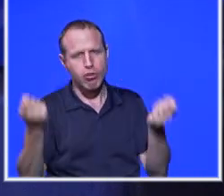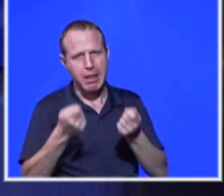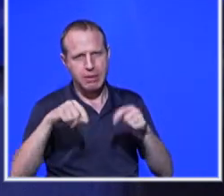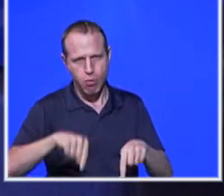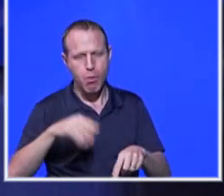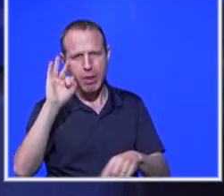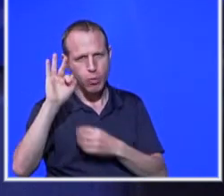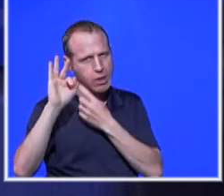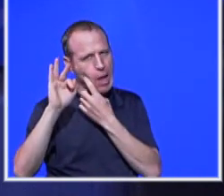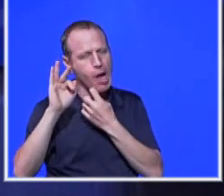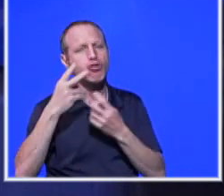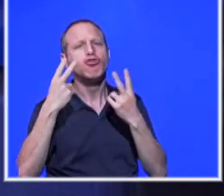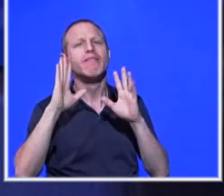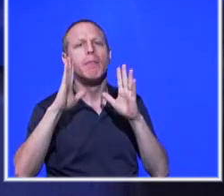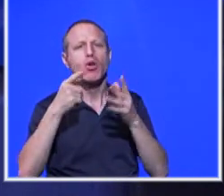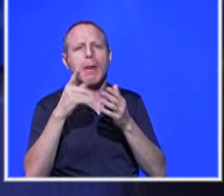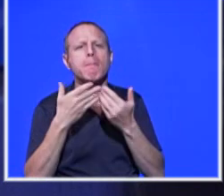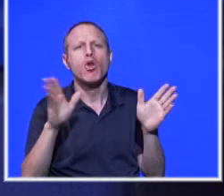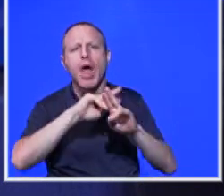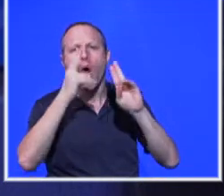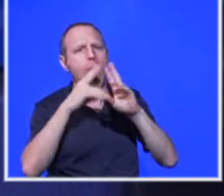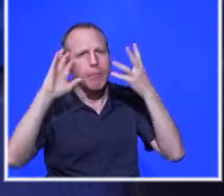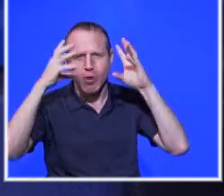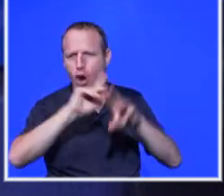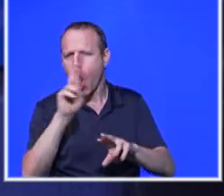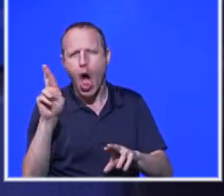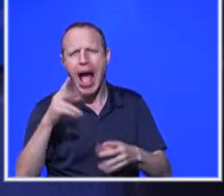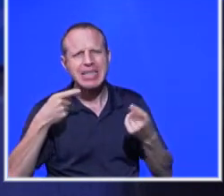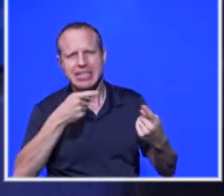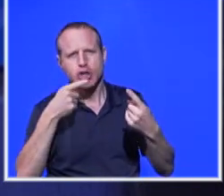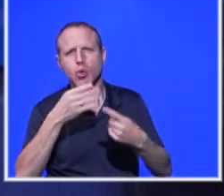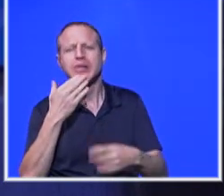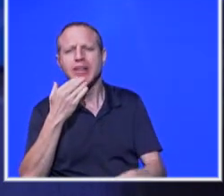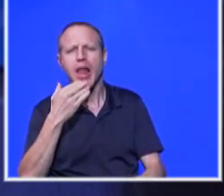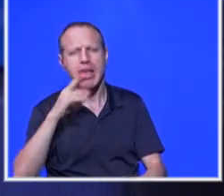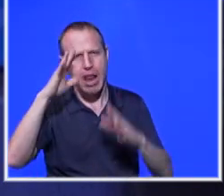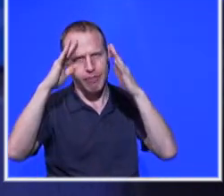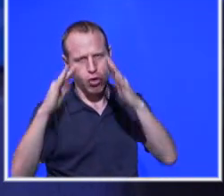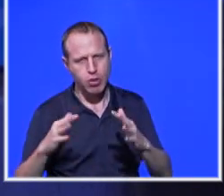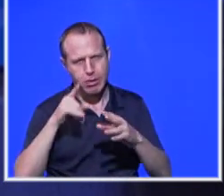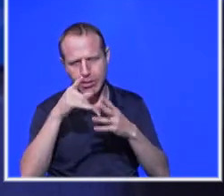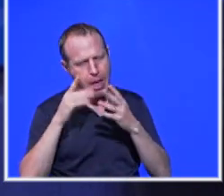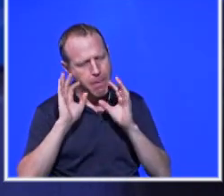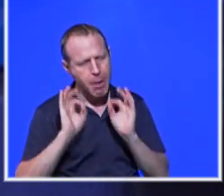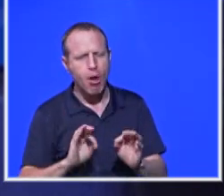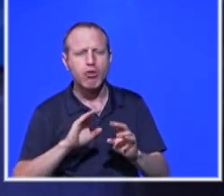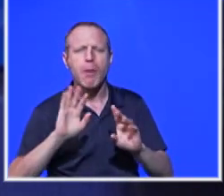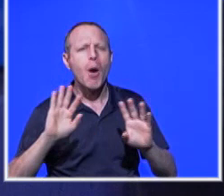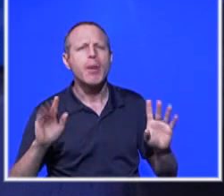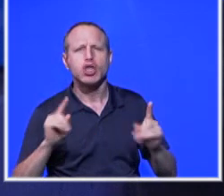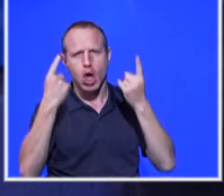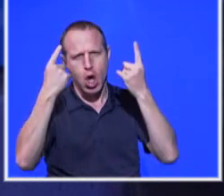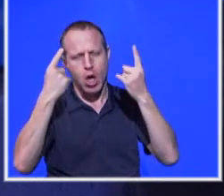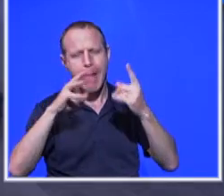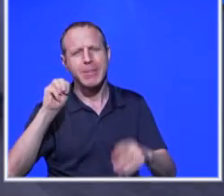Mm-hmm. בטוויטר שווה מאוד, זה פותח עולם מטורף, זה לא רק על הסכסוך הישראלי-לבנוני, זה לגמרי על כל מה שקורה כל בלבנון. כל מה